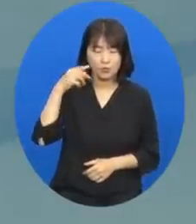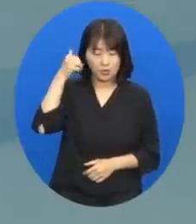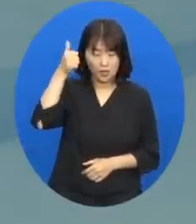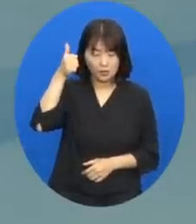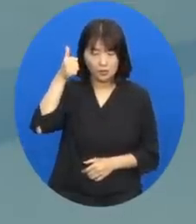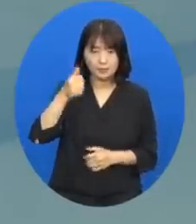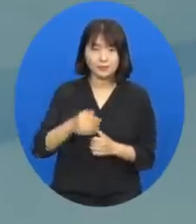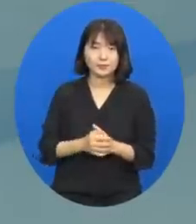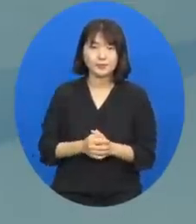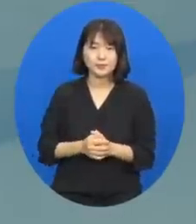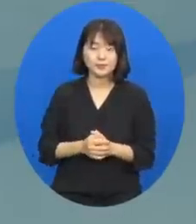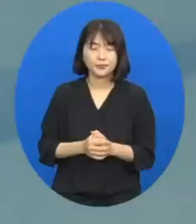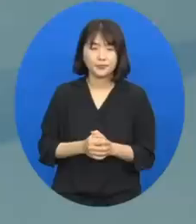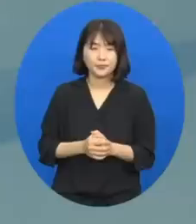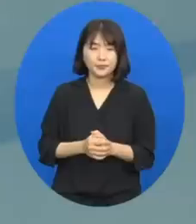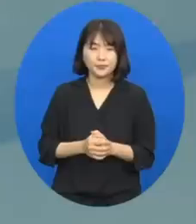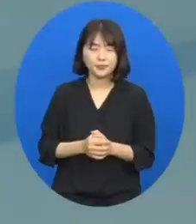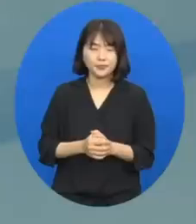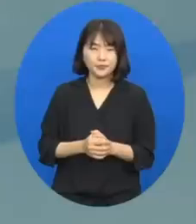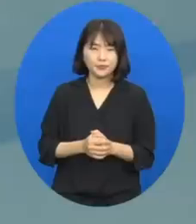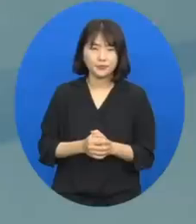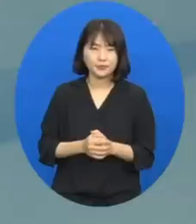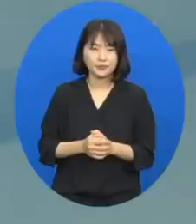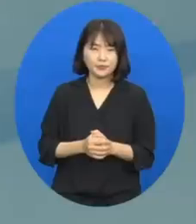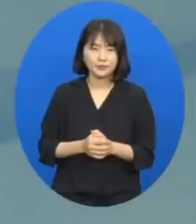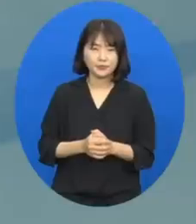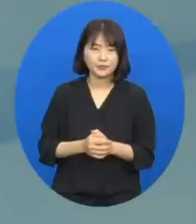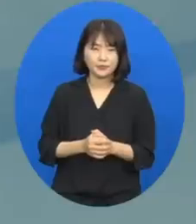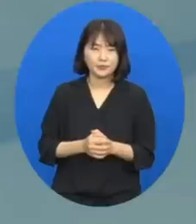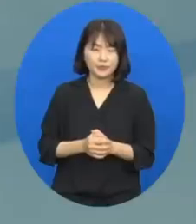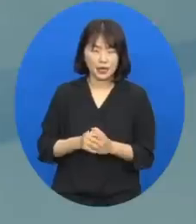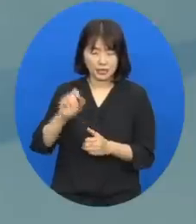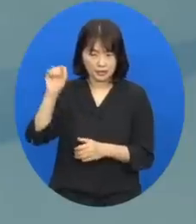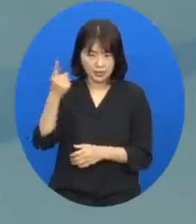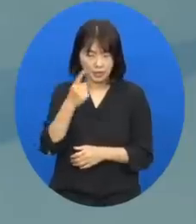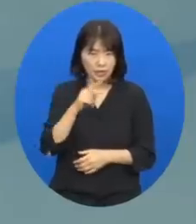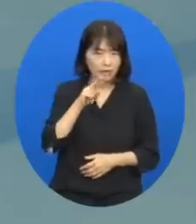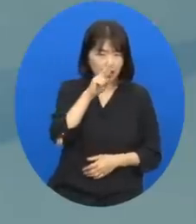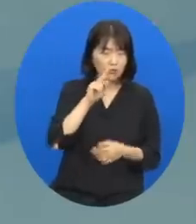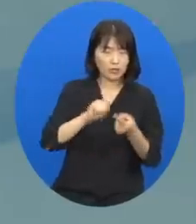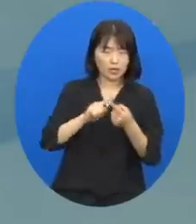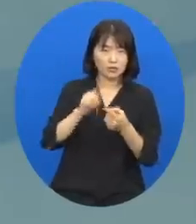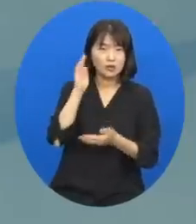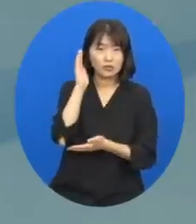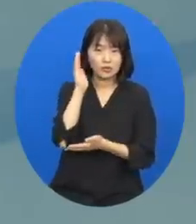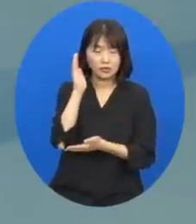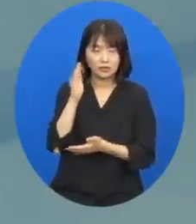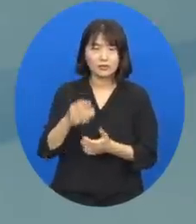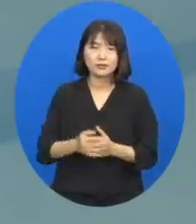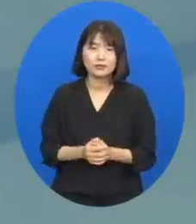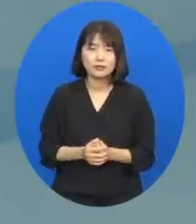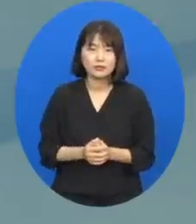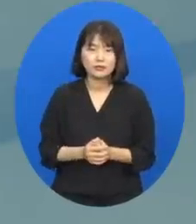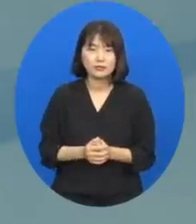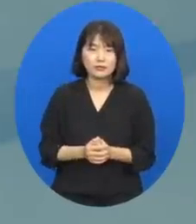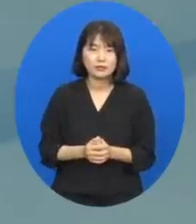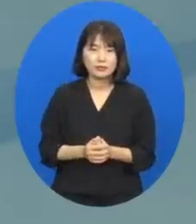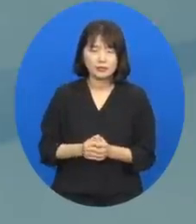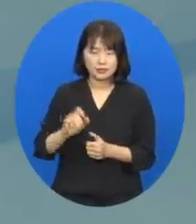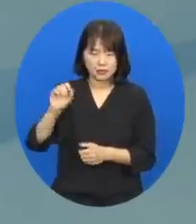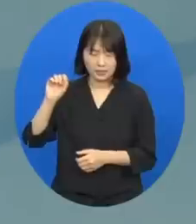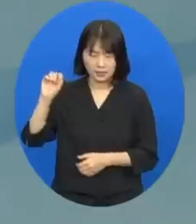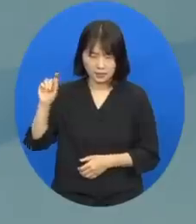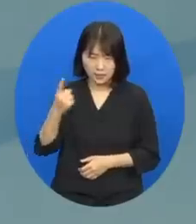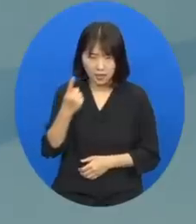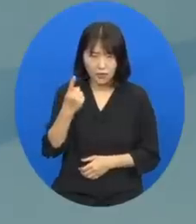나와있는 다윗과 이 4월에 이야기를 아 말씀을 가지고 이런 얘기를 하셨습니다 다윗이 목동에서 왕궁으로